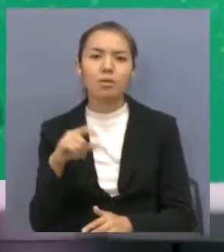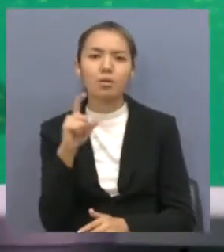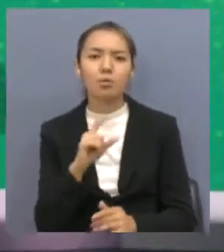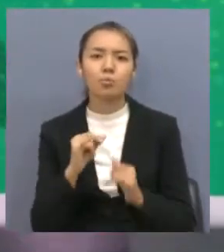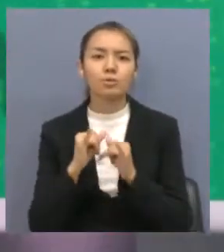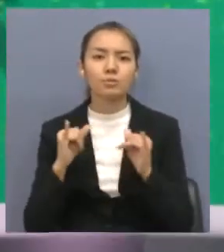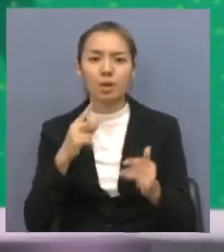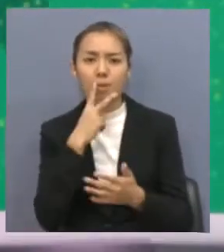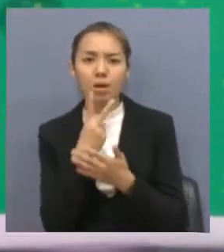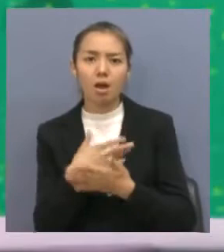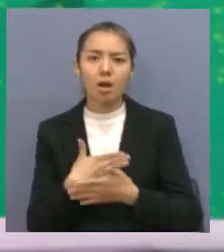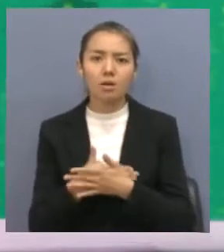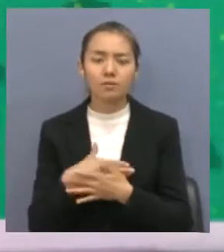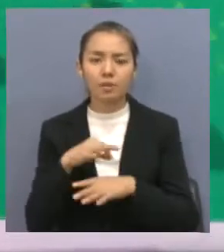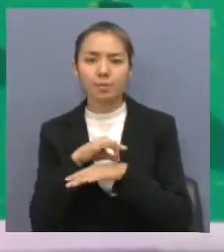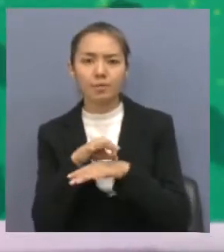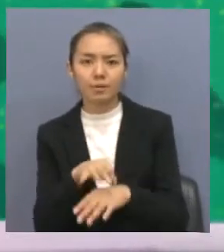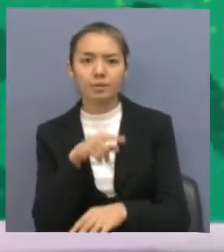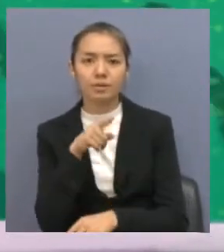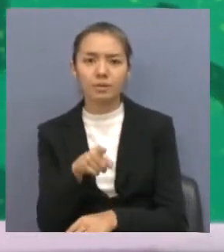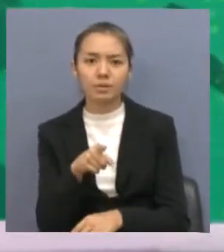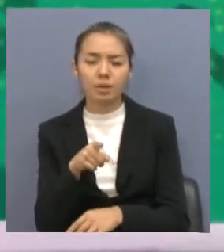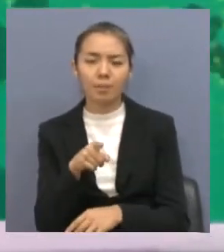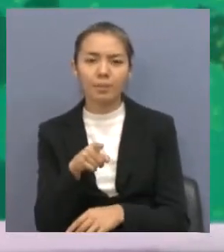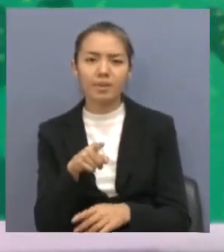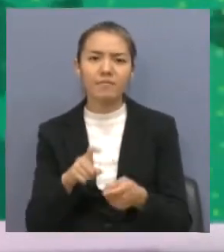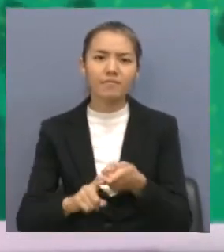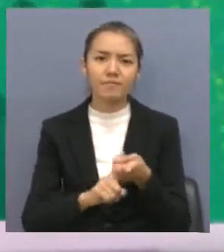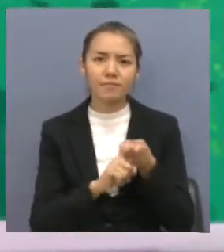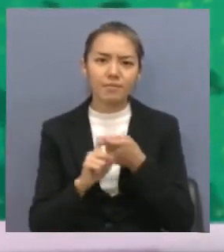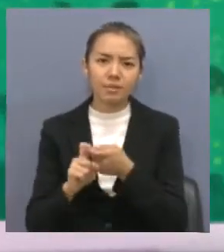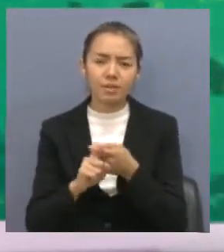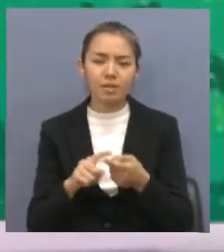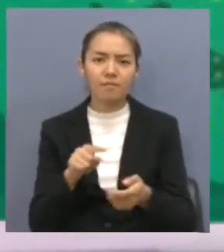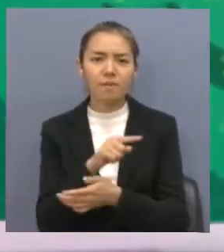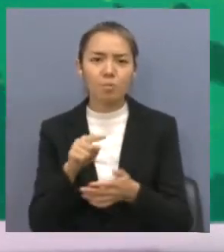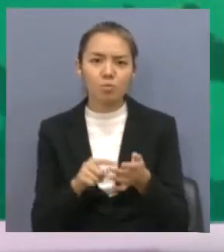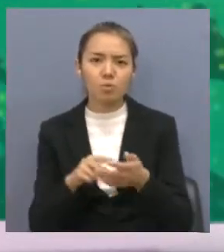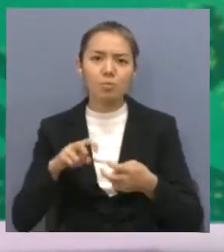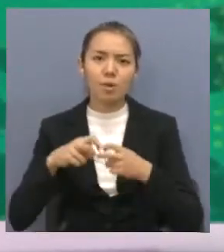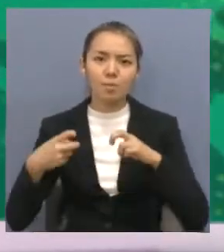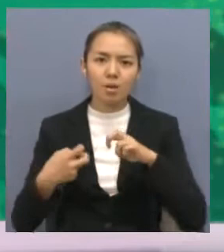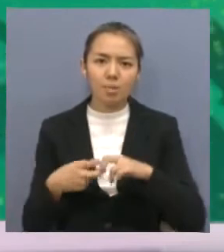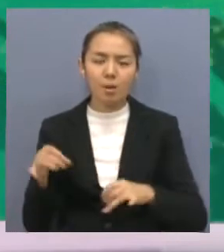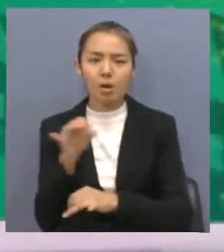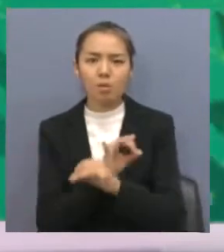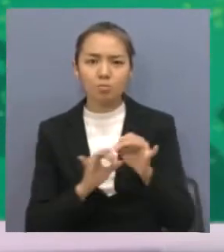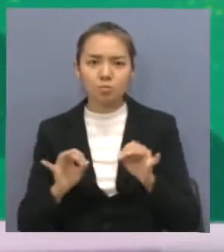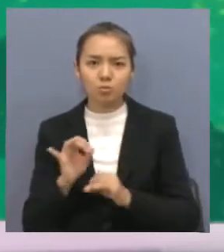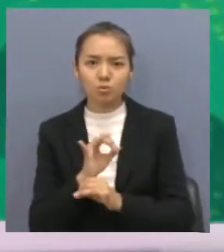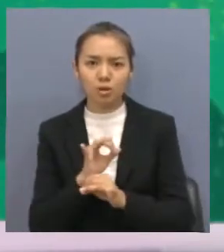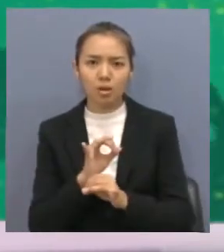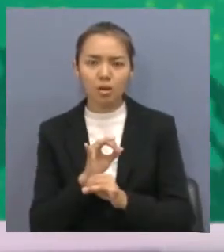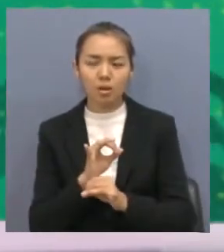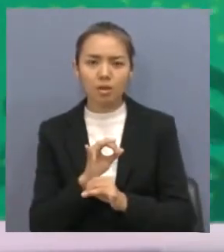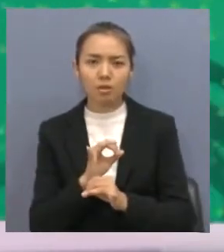даму нәтижелері пысықталды. Онда инфекцияға байланысты туындаған проблемалар талқыланып, шаруасы